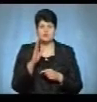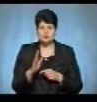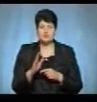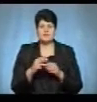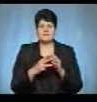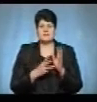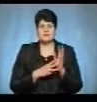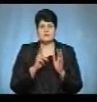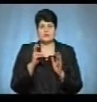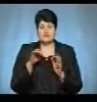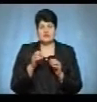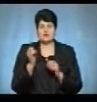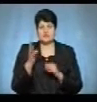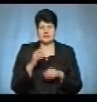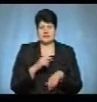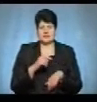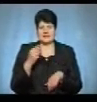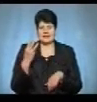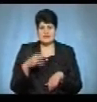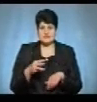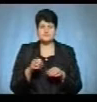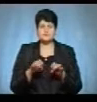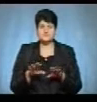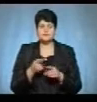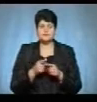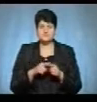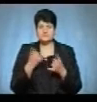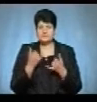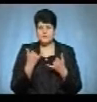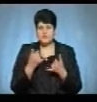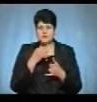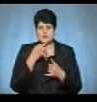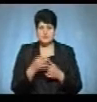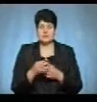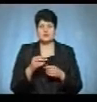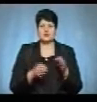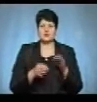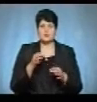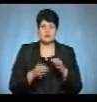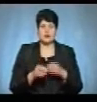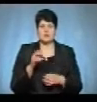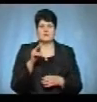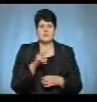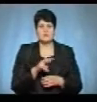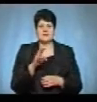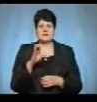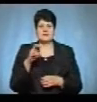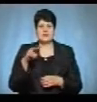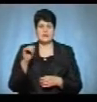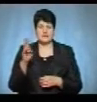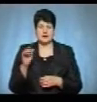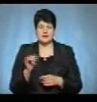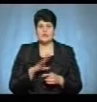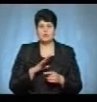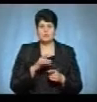о 14:30. Рішення про це сьогодні оголосила суддя Любомира Сливка у Тернопільському міськрайонному суді. Там відбулось